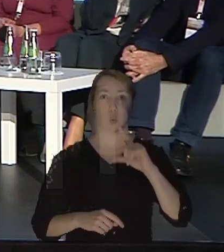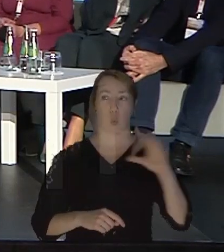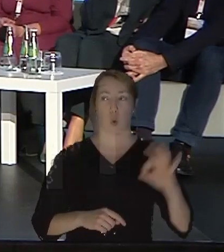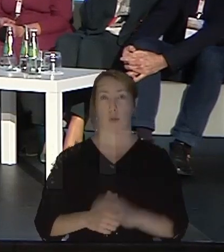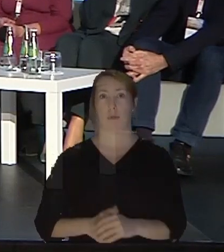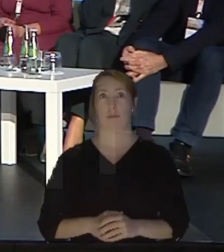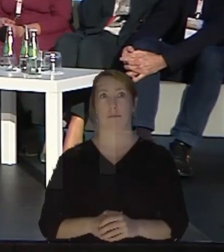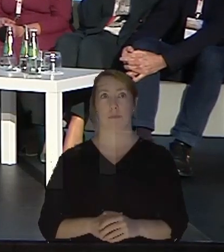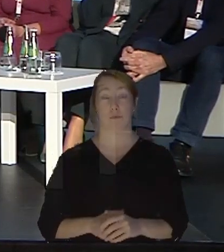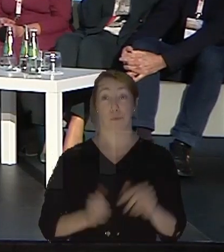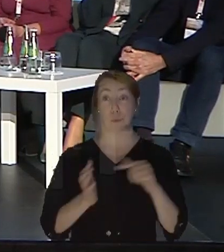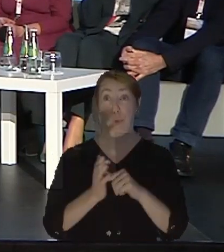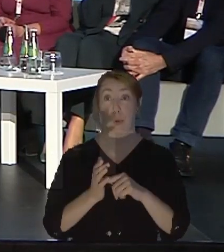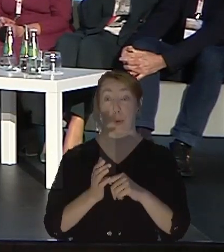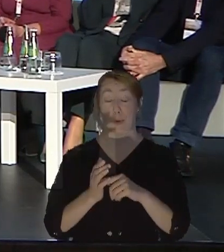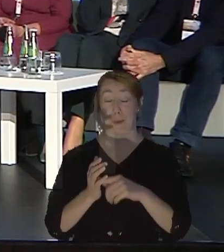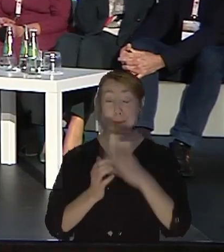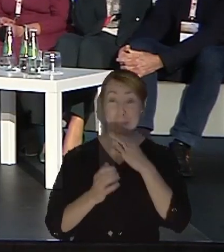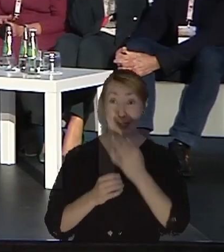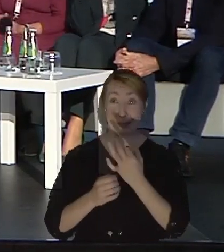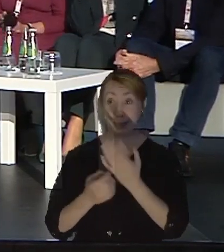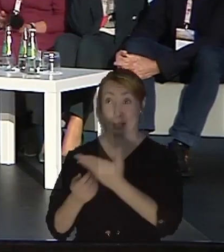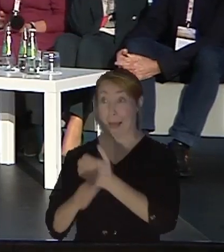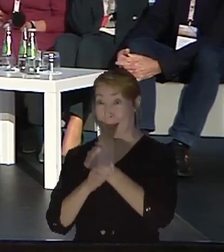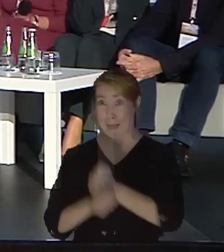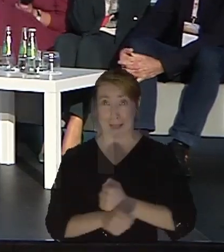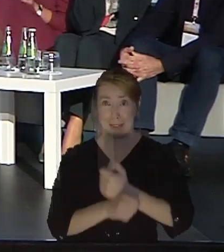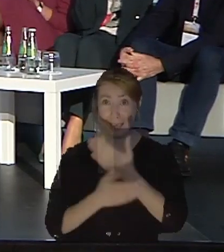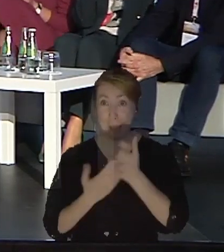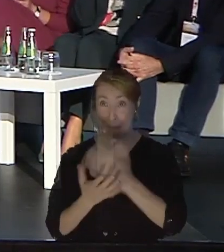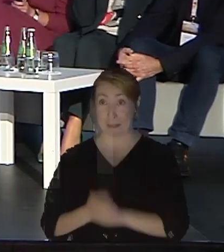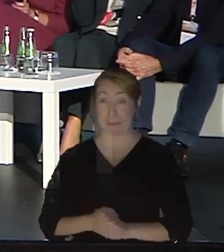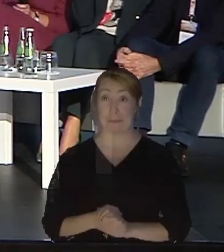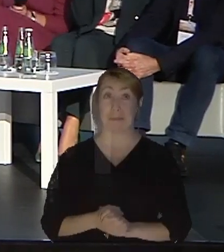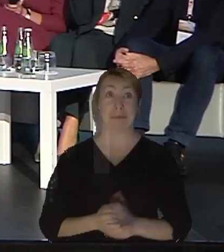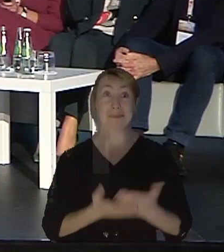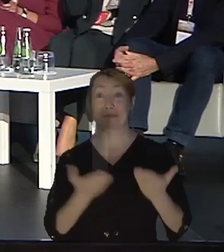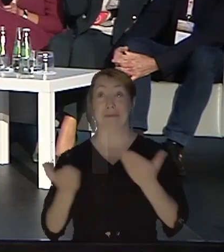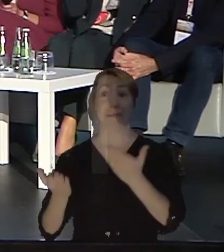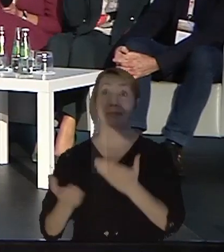Te pytania nie biorą jeńców, proszę Państwa, jak widzicie. Co